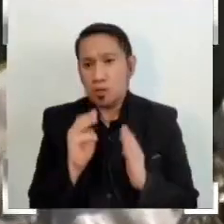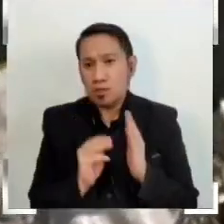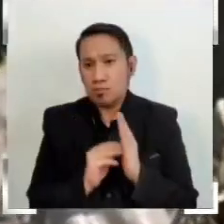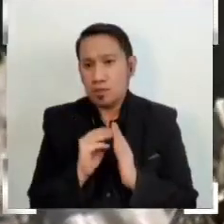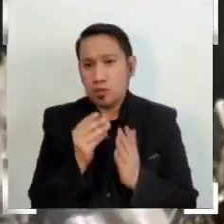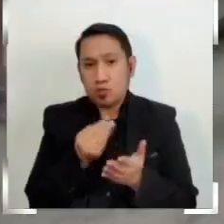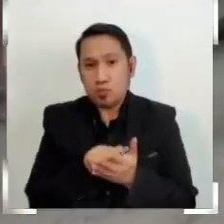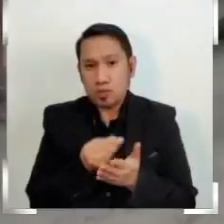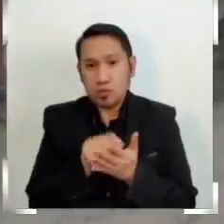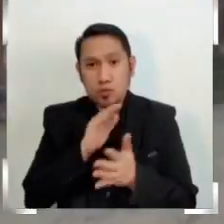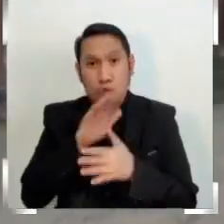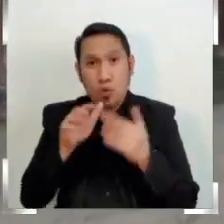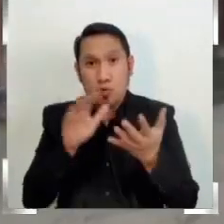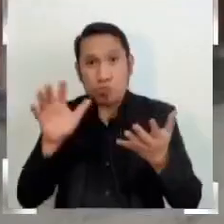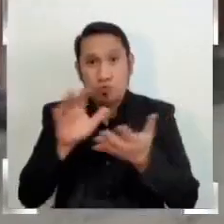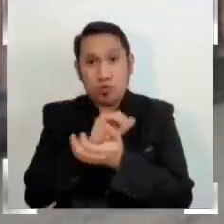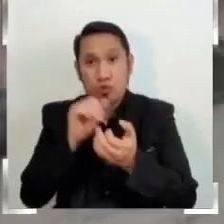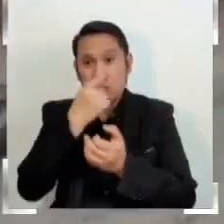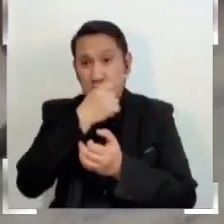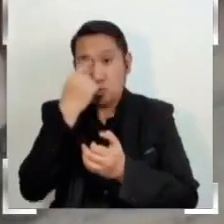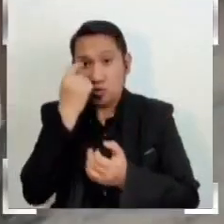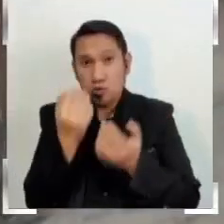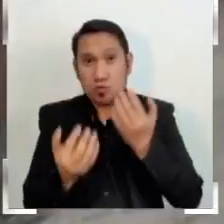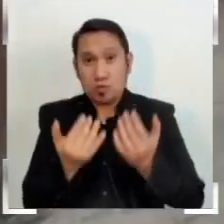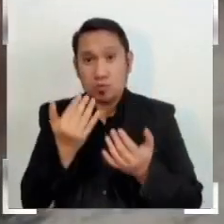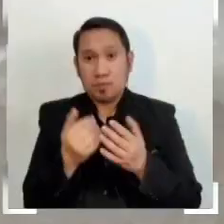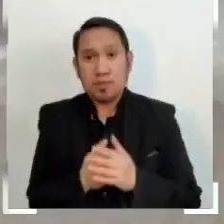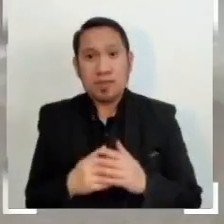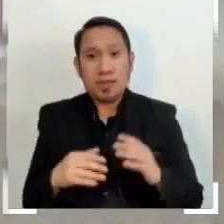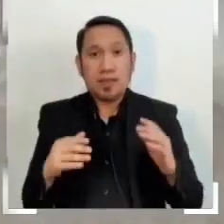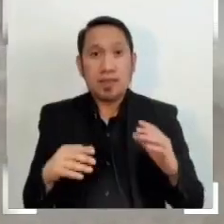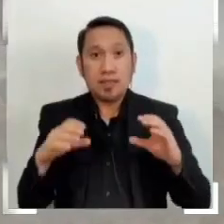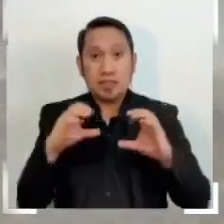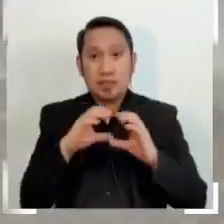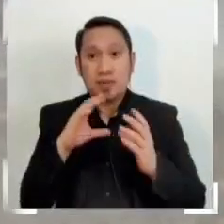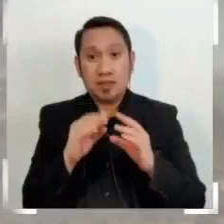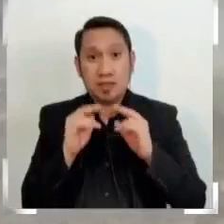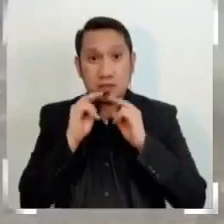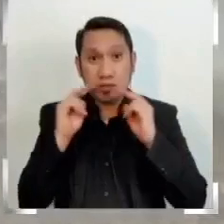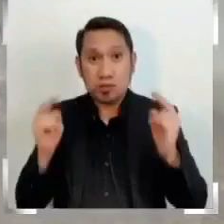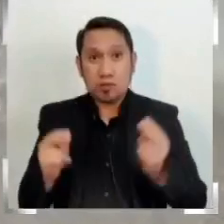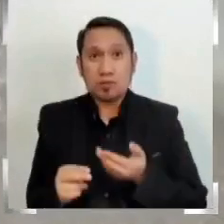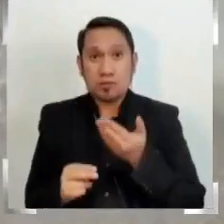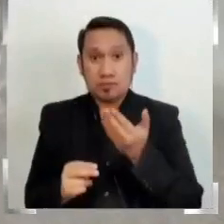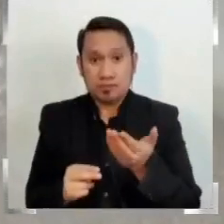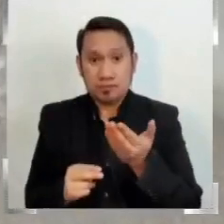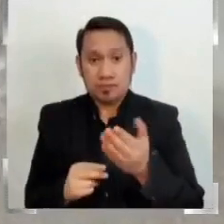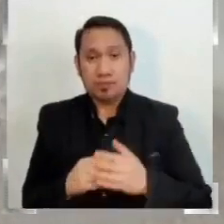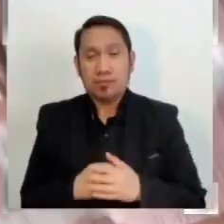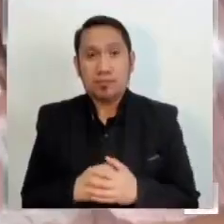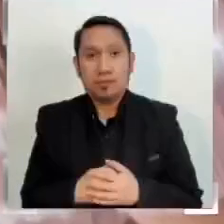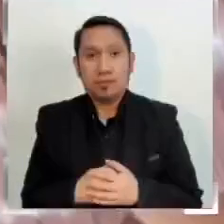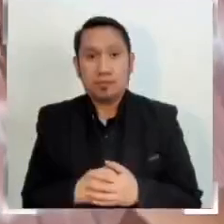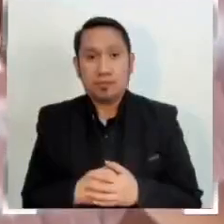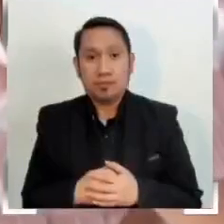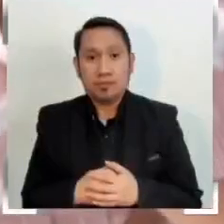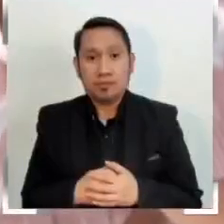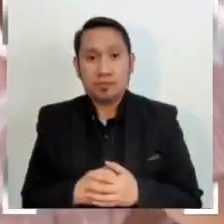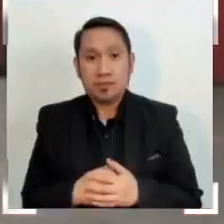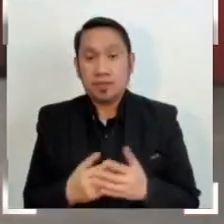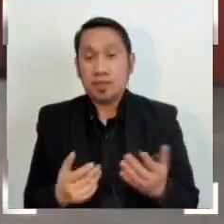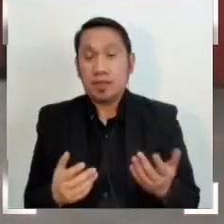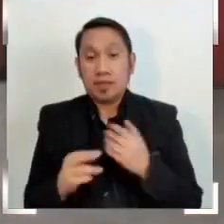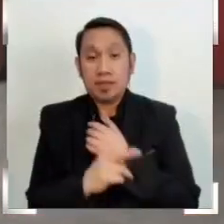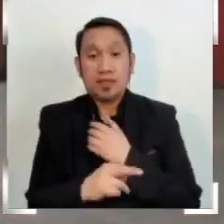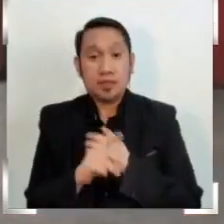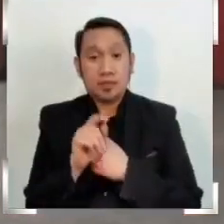pinsala dahil sa sunog. Para sa GMA Integrated News, ako si Jandy Esteban ng GMA Regional TV